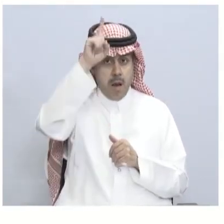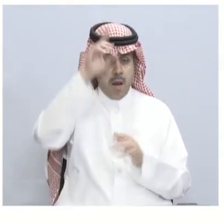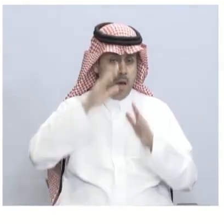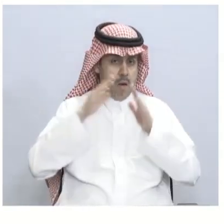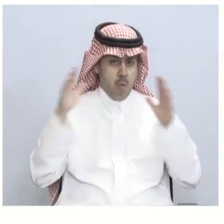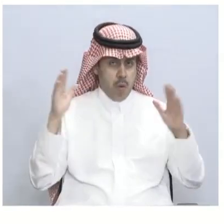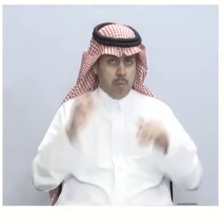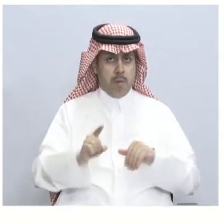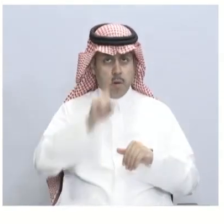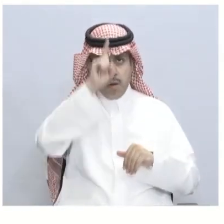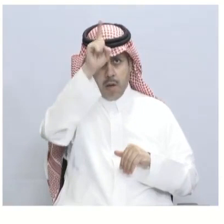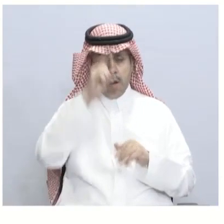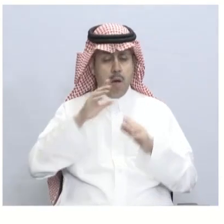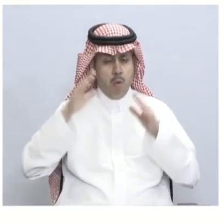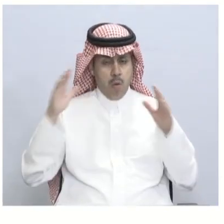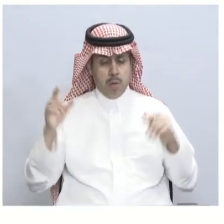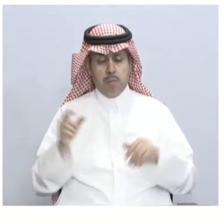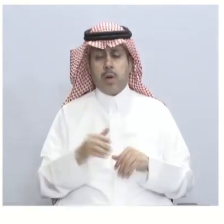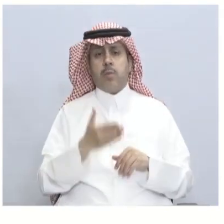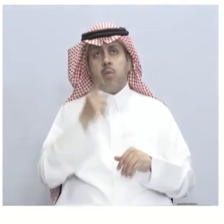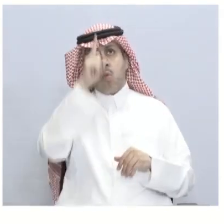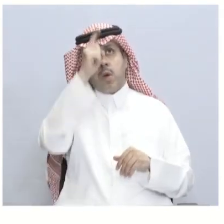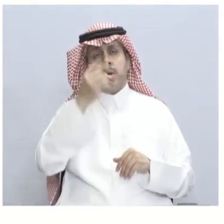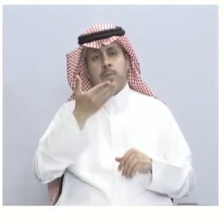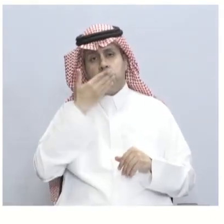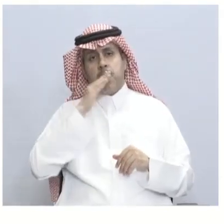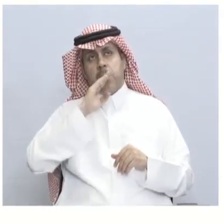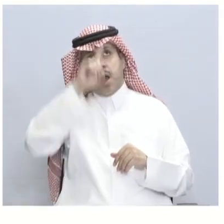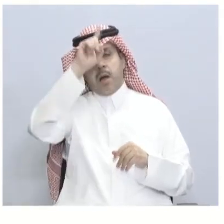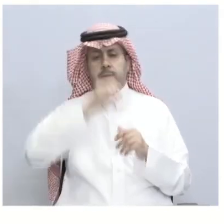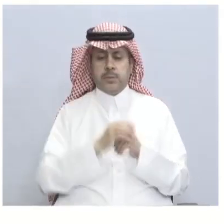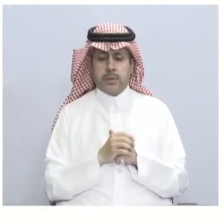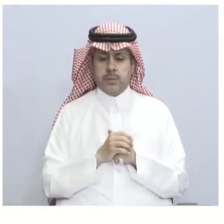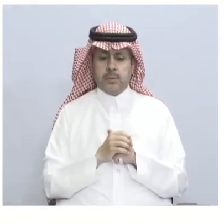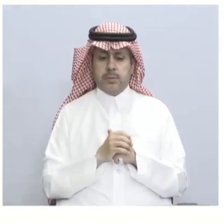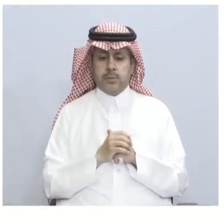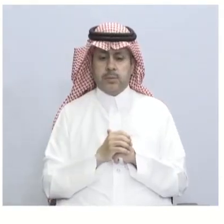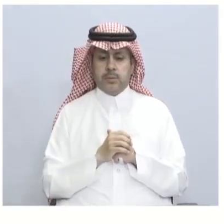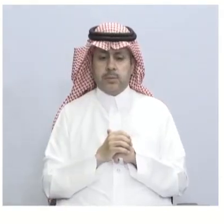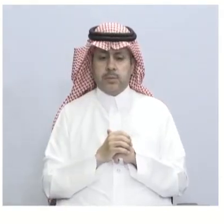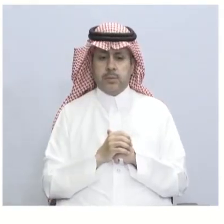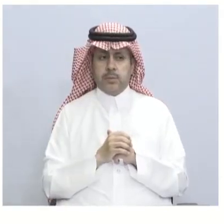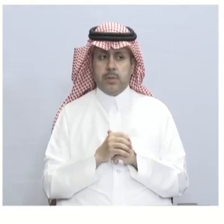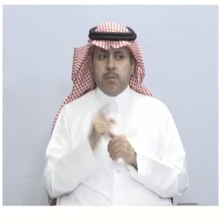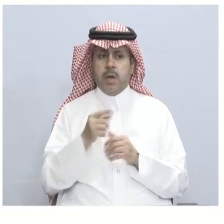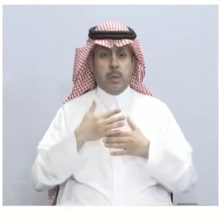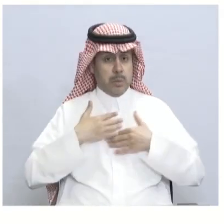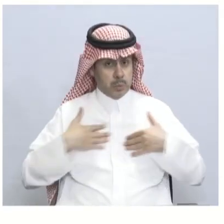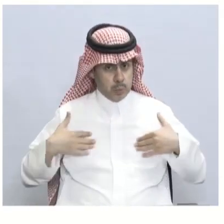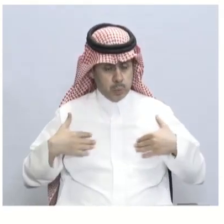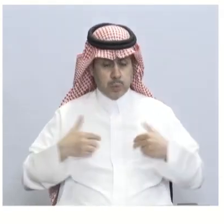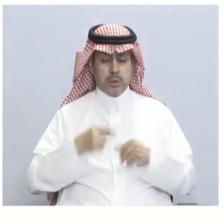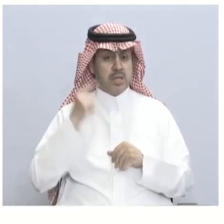الله اكبر الله اكبر ولله الحمد يا لها من سعاده